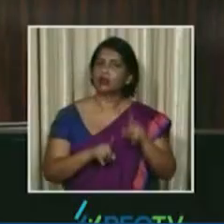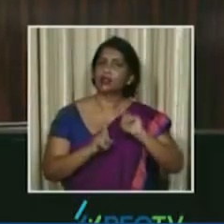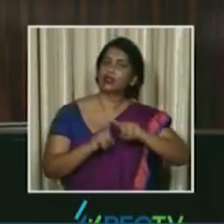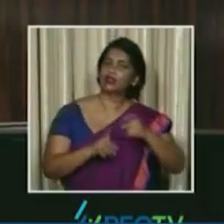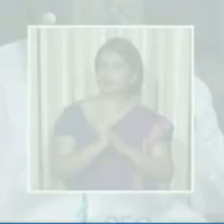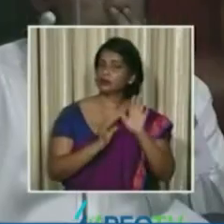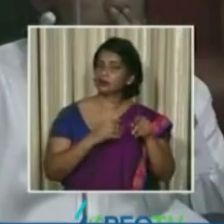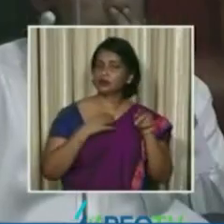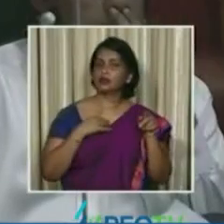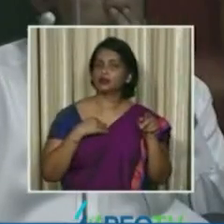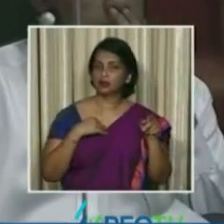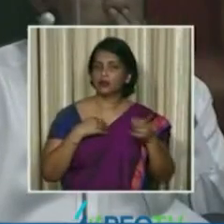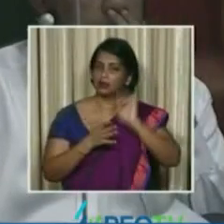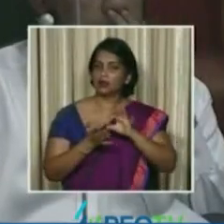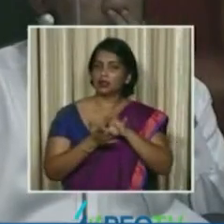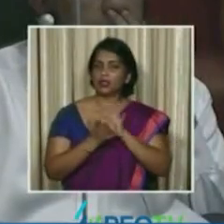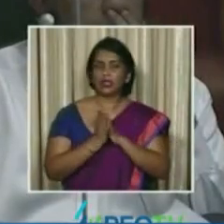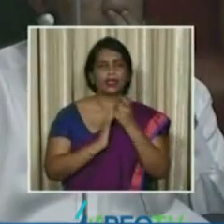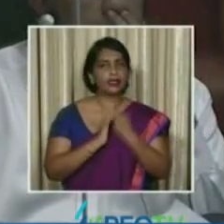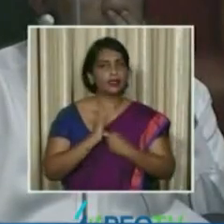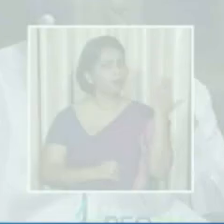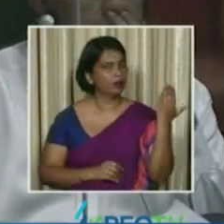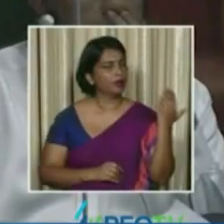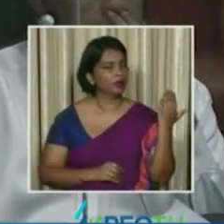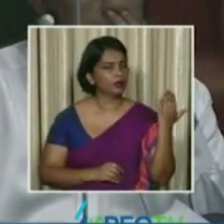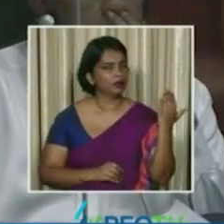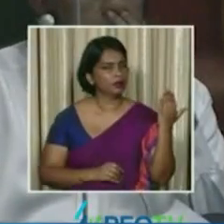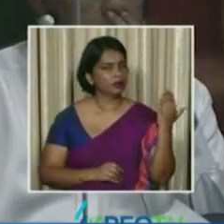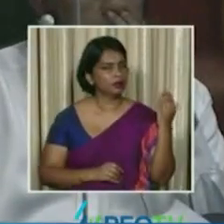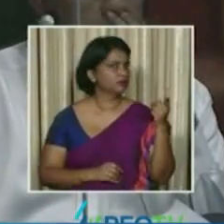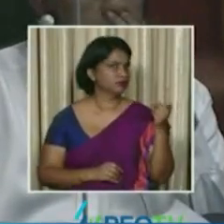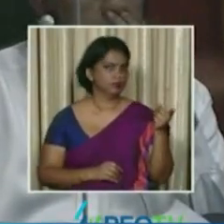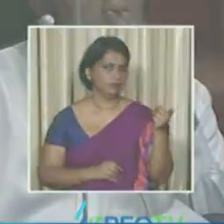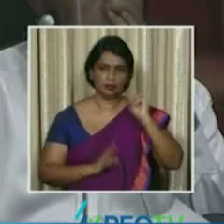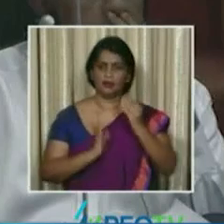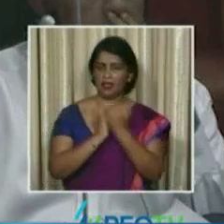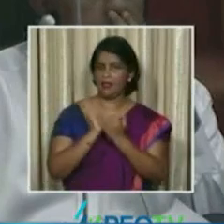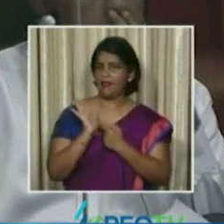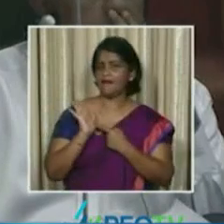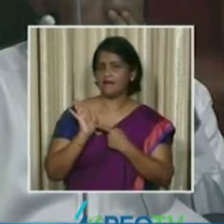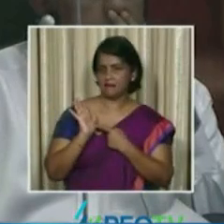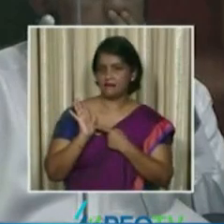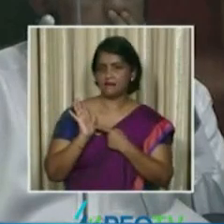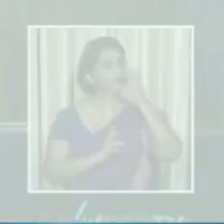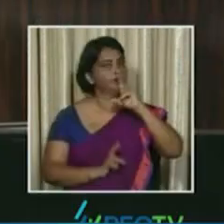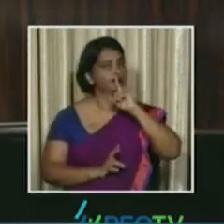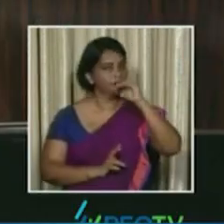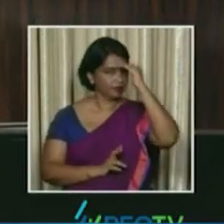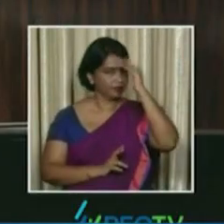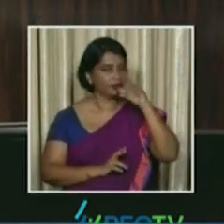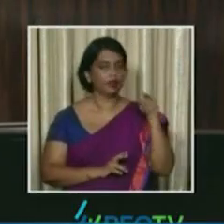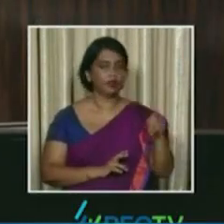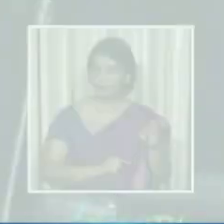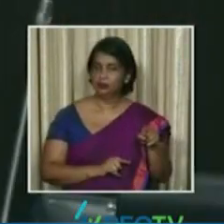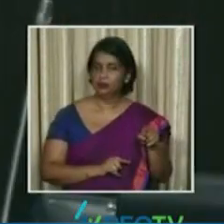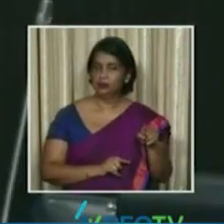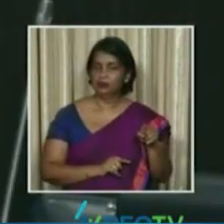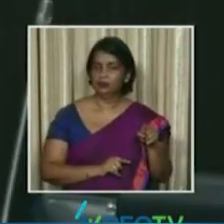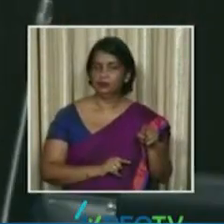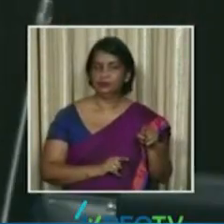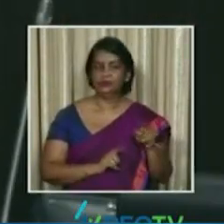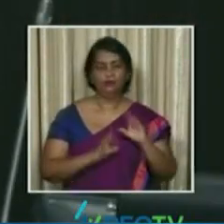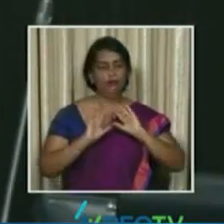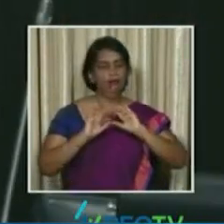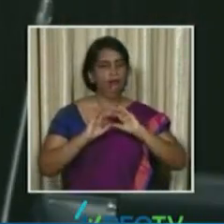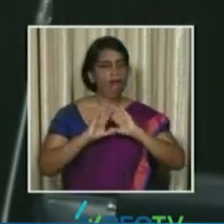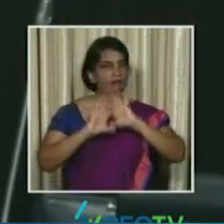කාරක සභාවල තීන්දු නීතිපති වරයට අරින්න පුළුවන්. ඒක ස්ථාවර නියෝගවල තියෙනවා. හරි අරින්න ටිකයි ප්‍රශ්නේ. පාර්ලිමේන්තුවේ පොදු